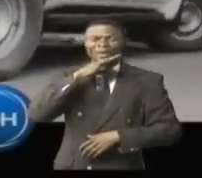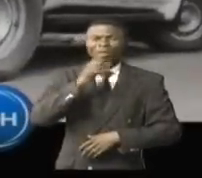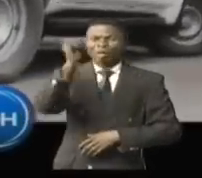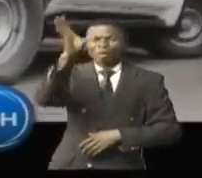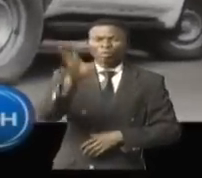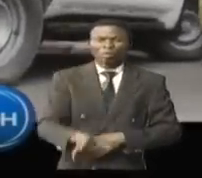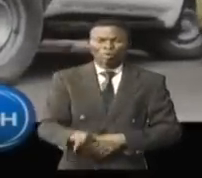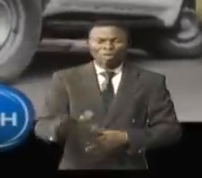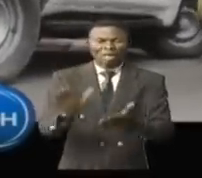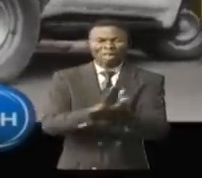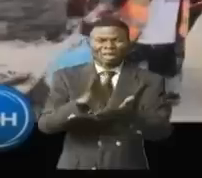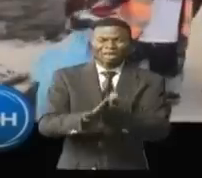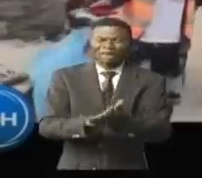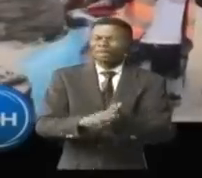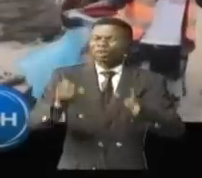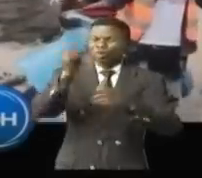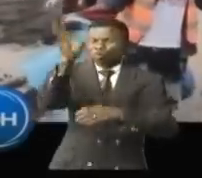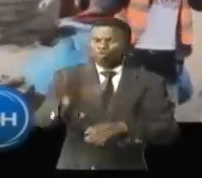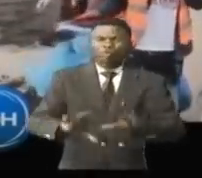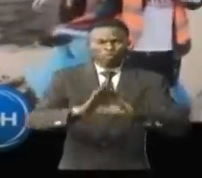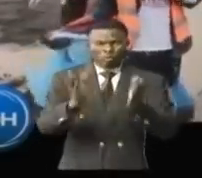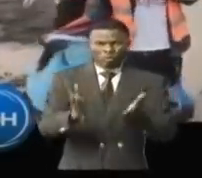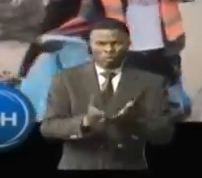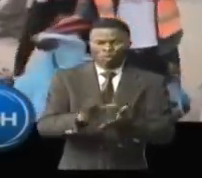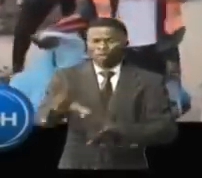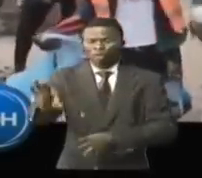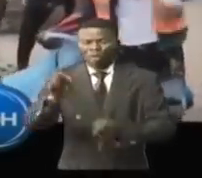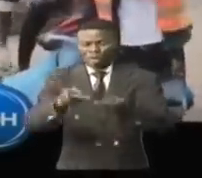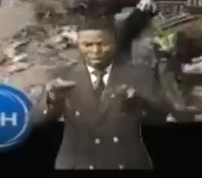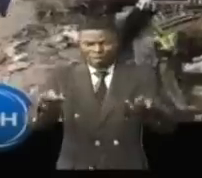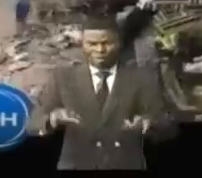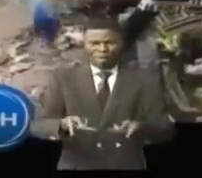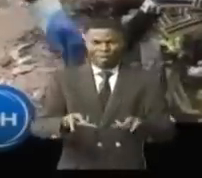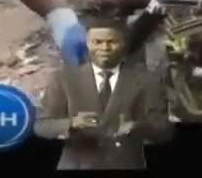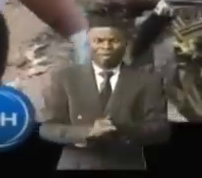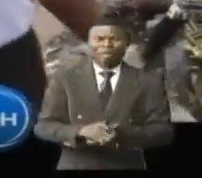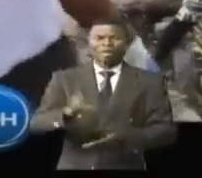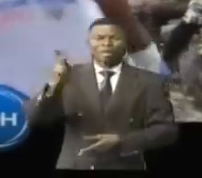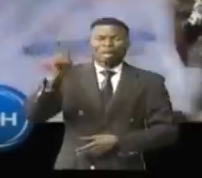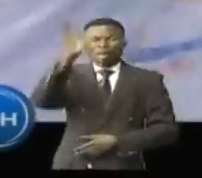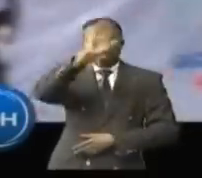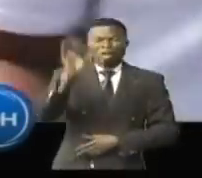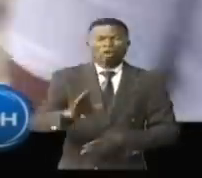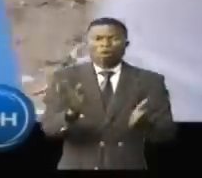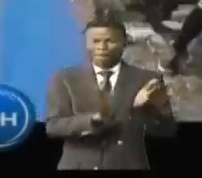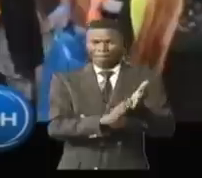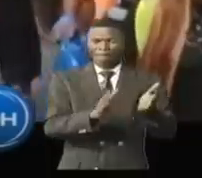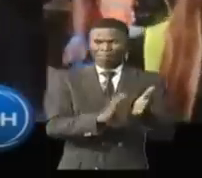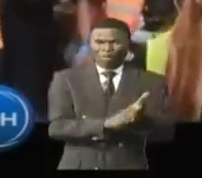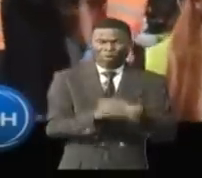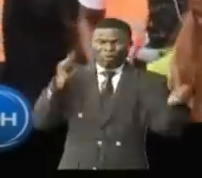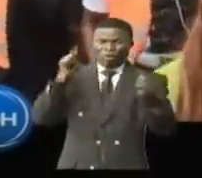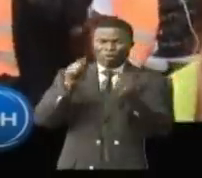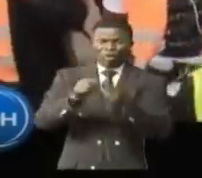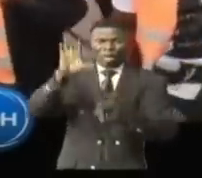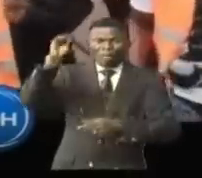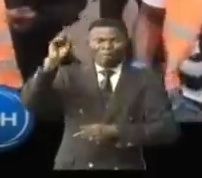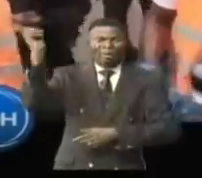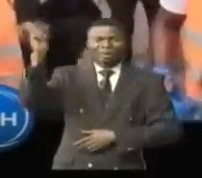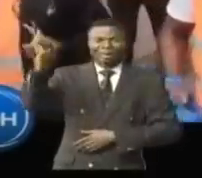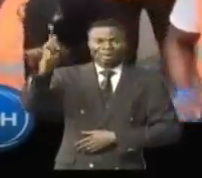bouteilles et tout autre objet en plastique. Itinéraire choisi, la place Bakayaou dans la commune de Bandalungwa jusqu'à Magasin